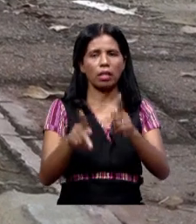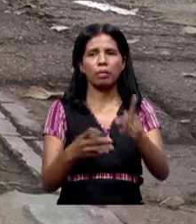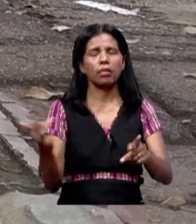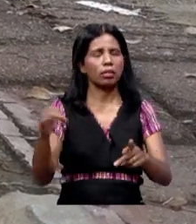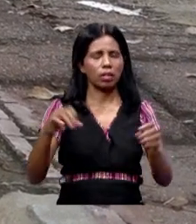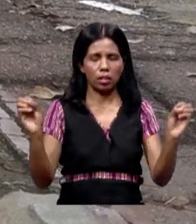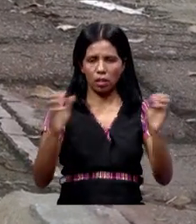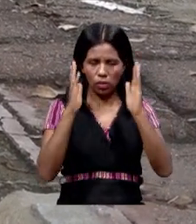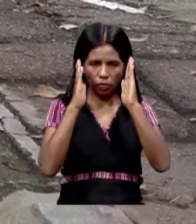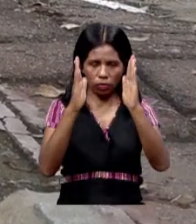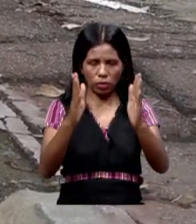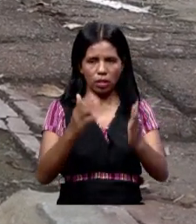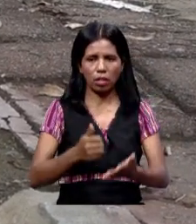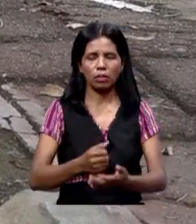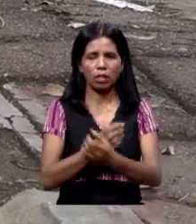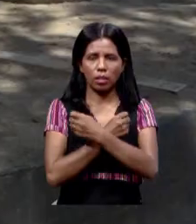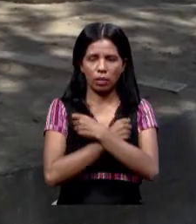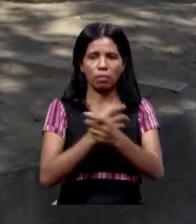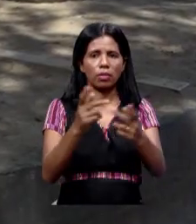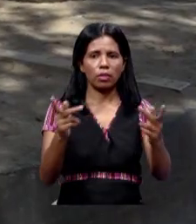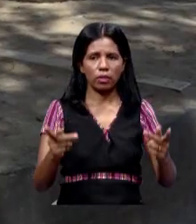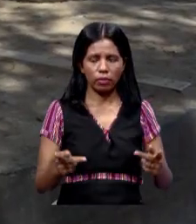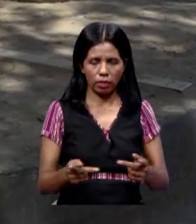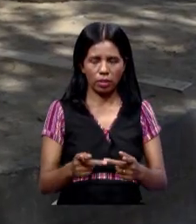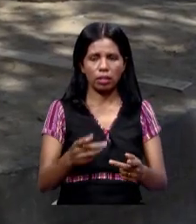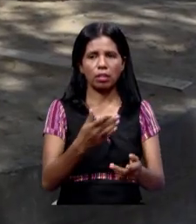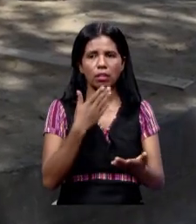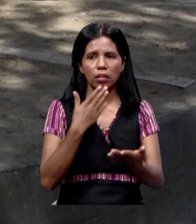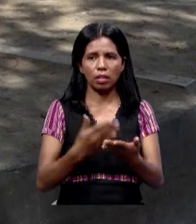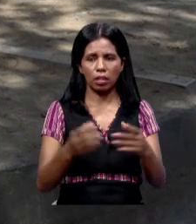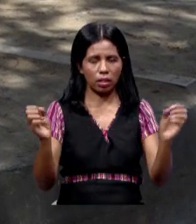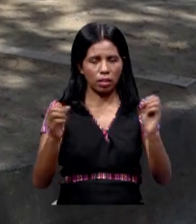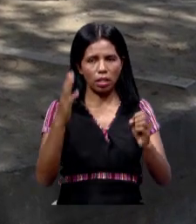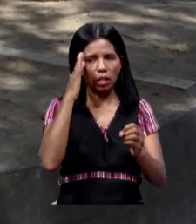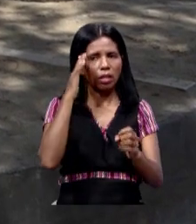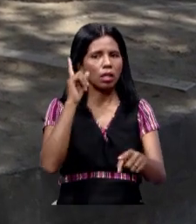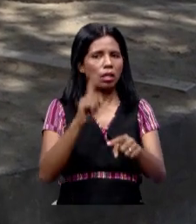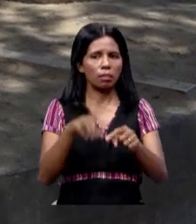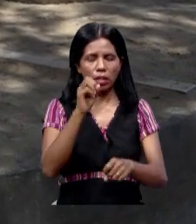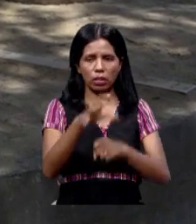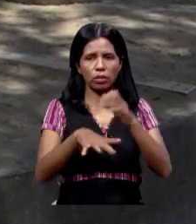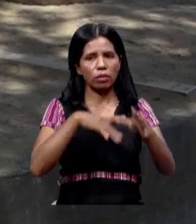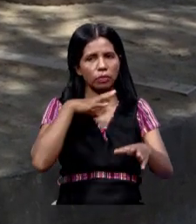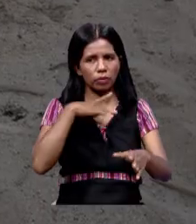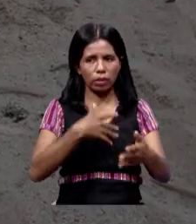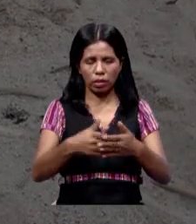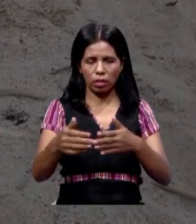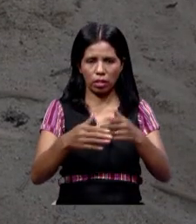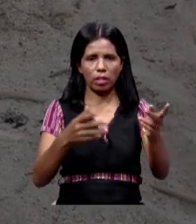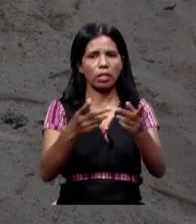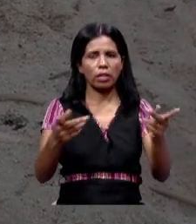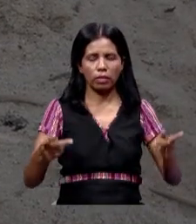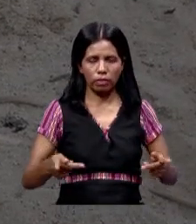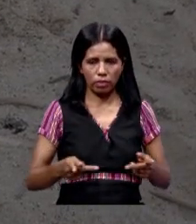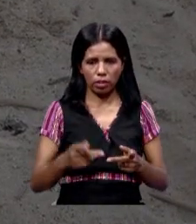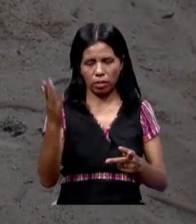fo kontribusang hodi hadomi fatin turistiku famosu ne la iha konsensia atu la bele soelisu arbiru iha fatin furak ne